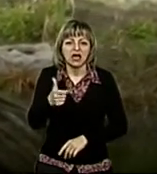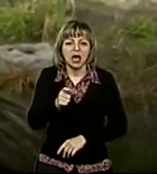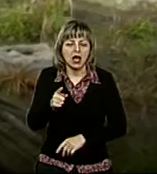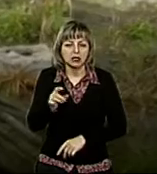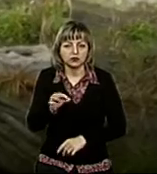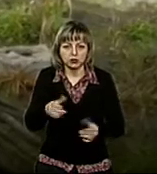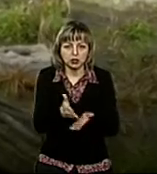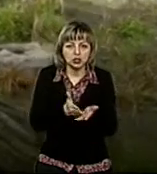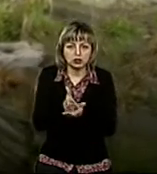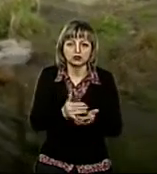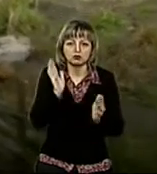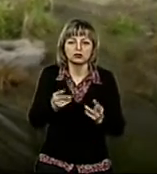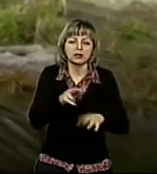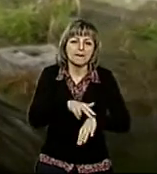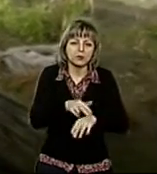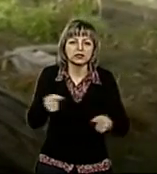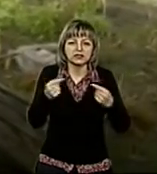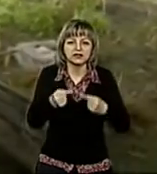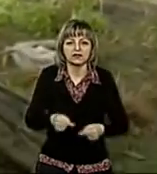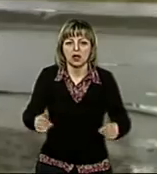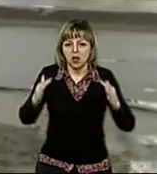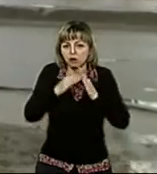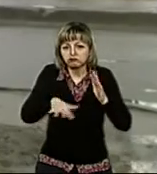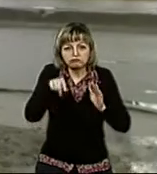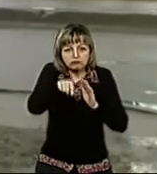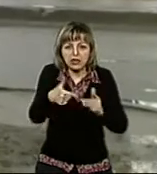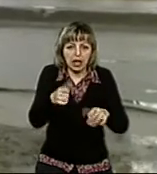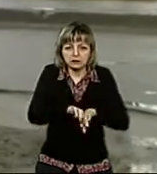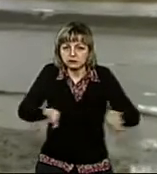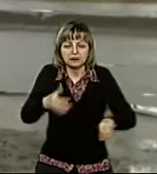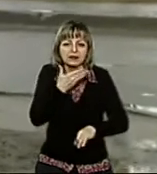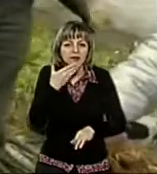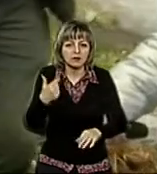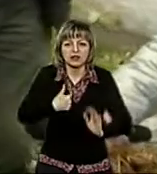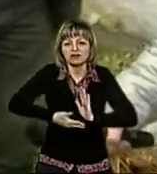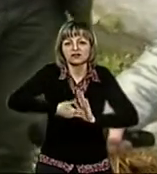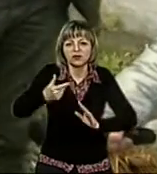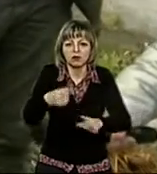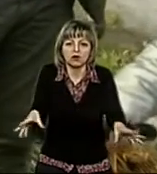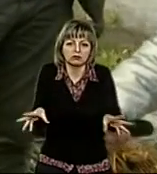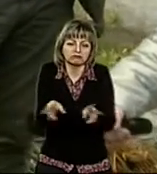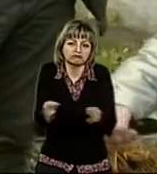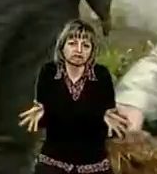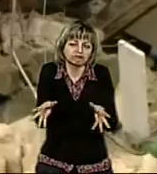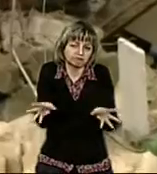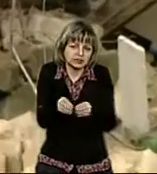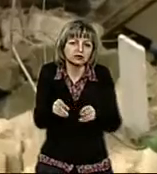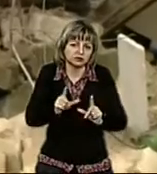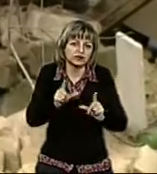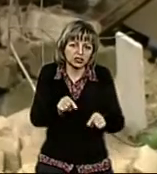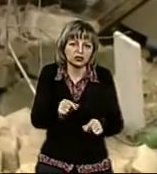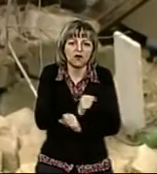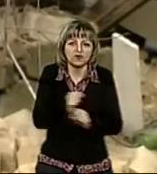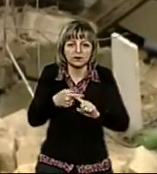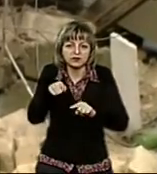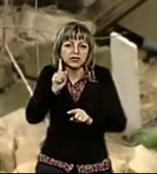можемо напряму сказати, але об'єкт сам не газифікований. Так що. Нас викликали на вибух, ми завжди по взаємодії виїжджаємо на вибух. Вибухнуло